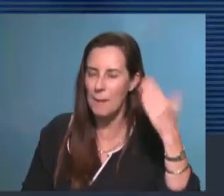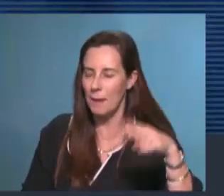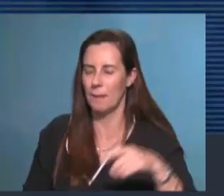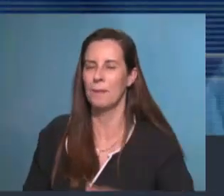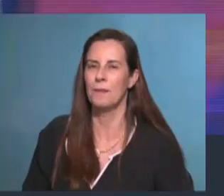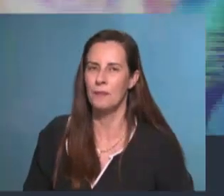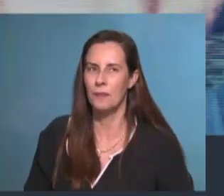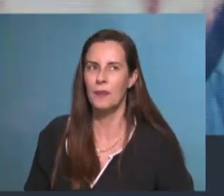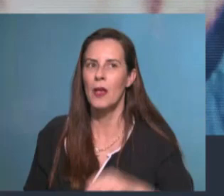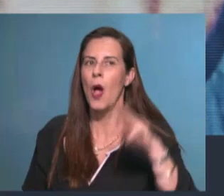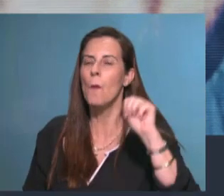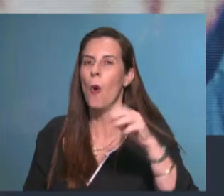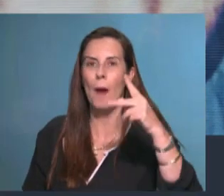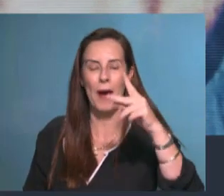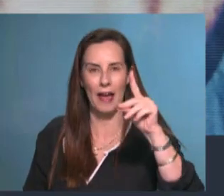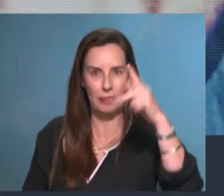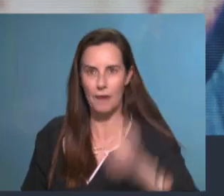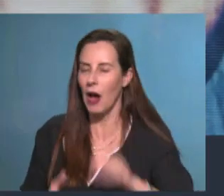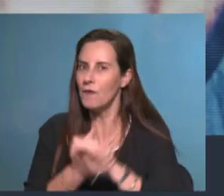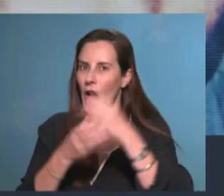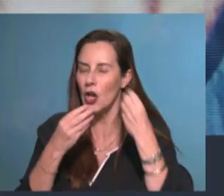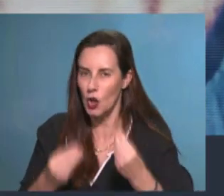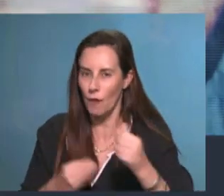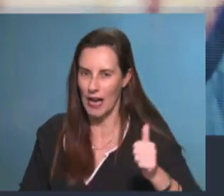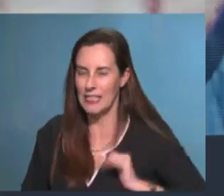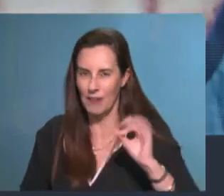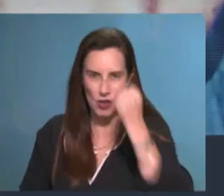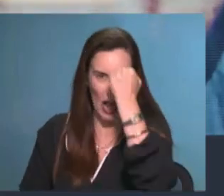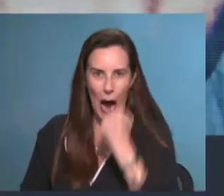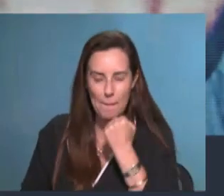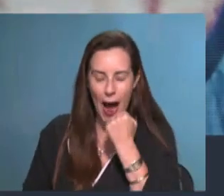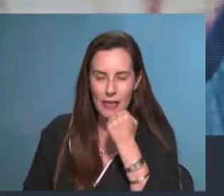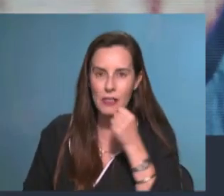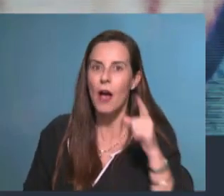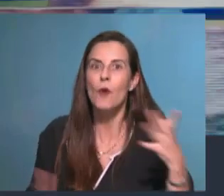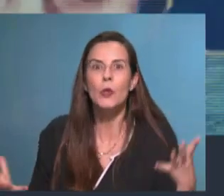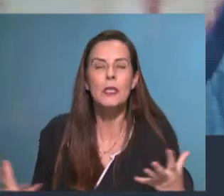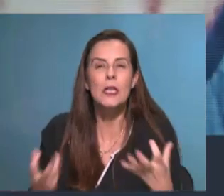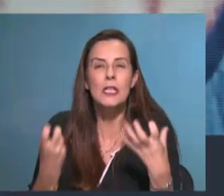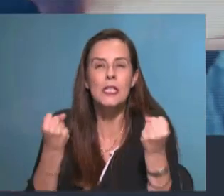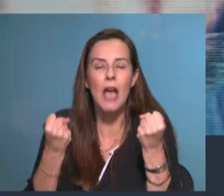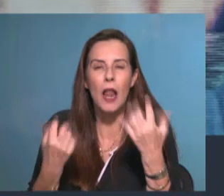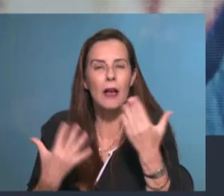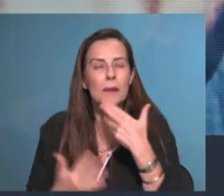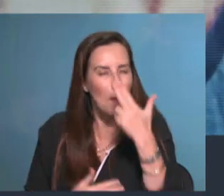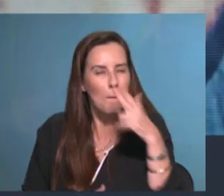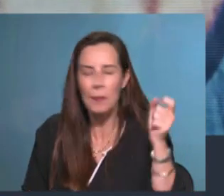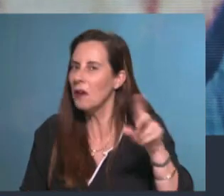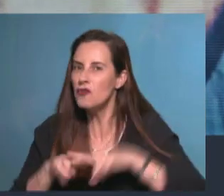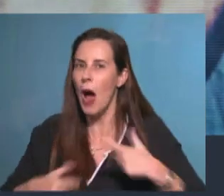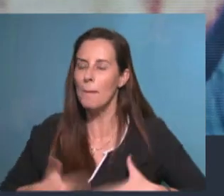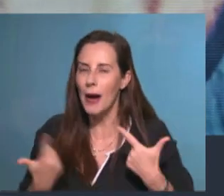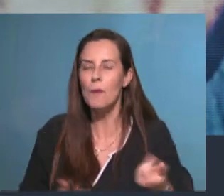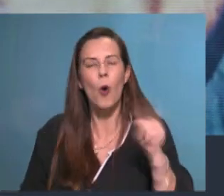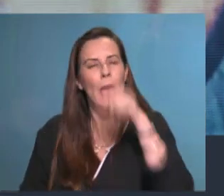הפלסטינית. מוחמד דף, חברו הטוב, מפקד הזרוע הצבאית של חמאס, ומי שניצל ממספר ניסיונות חיסול של ישראל. שם